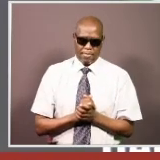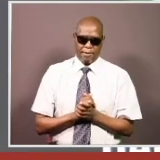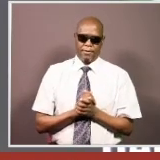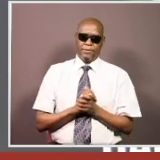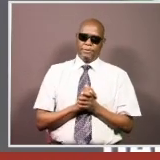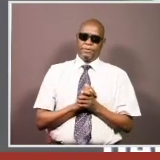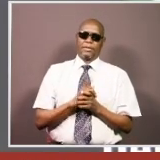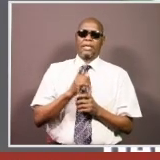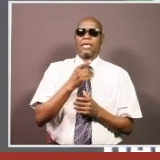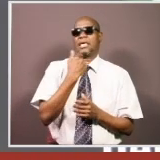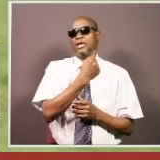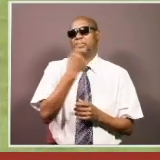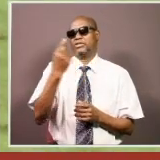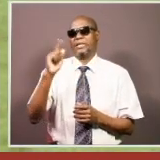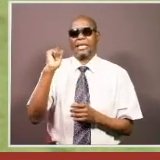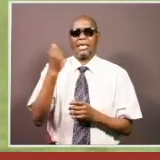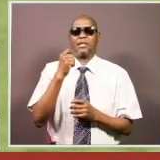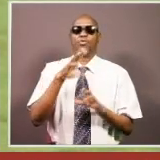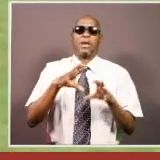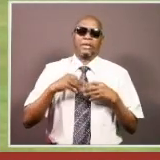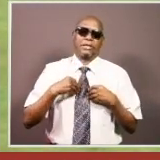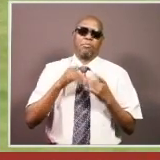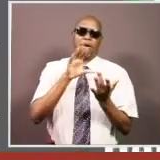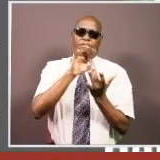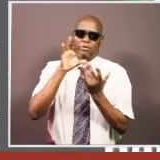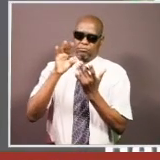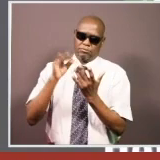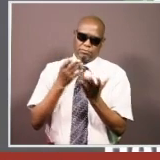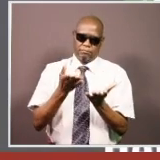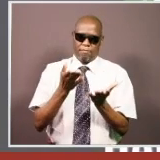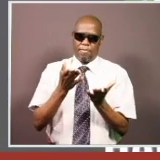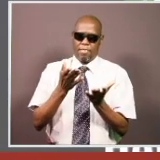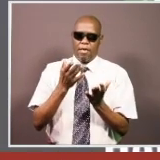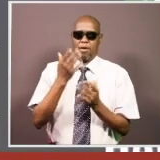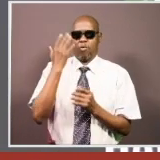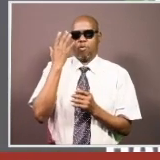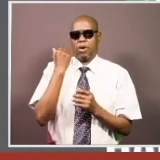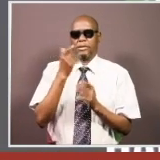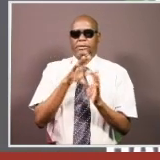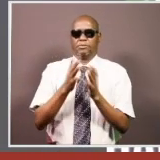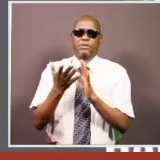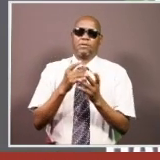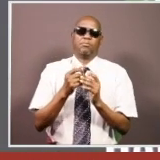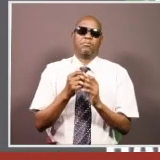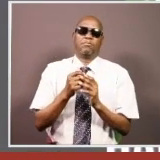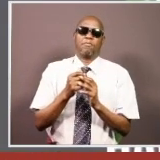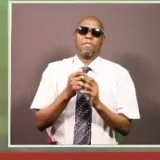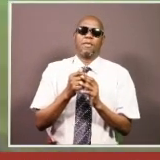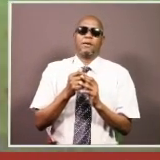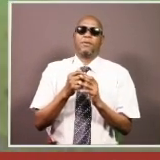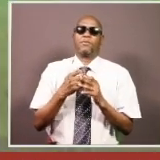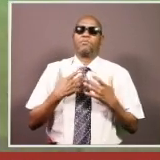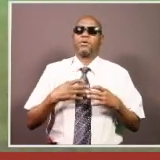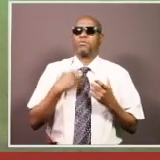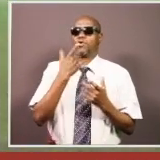atakubali kwa sababu ukiangalia wachezaji ni wengi, bali lakini wachezaji wengine utapata mchezaji ni mkubwa, bali lakini tumechukua wachezaji wale wanatakana kucheza kwa